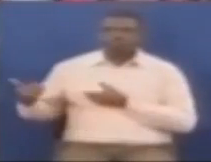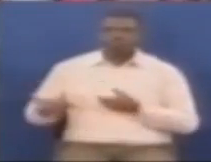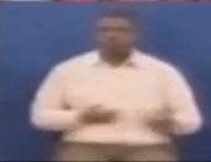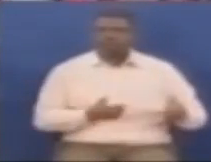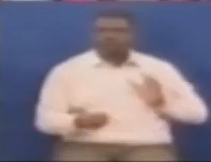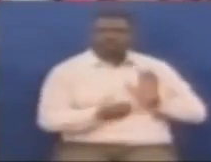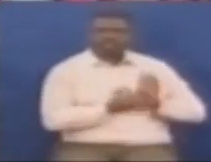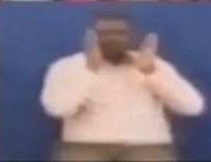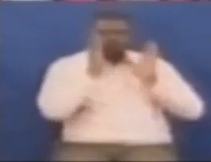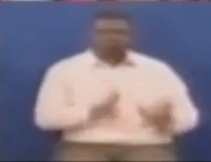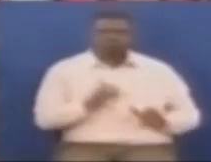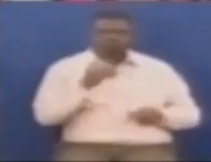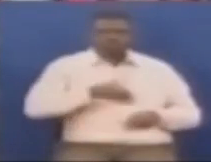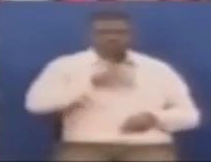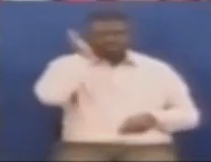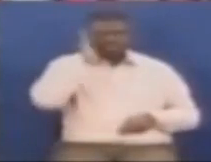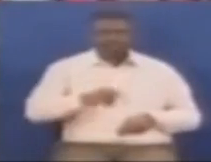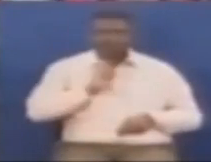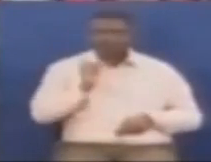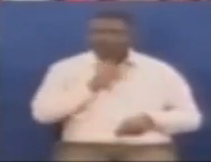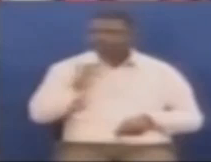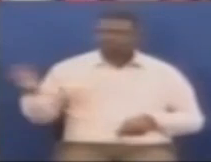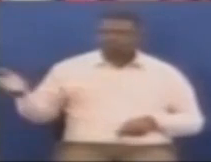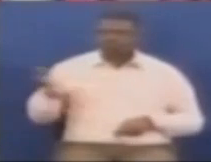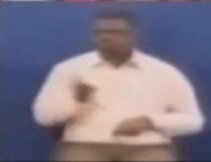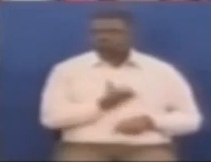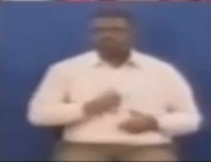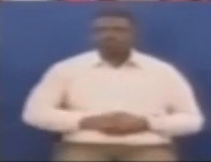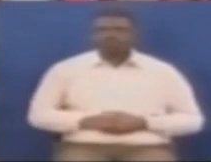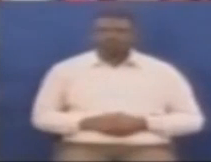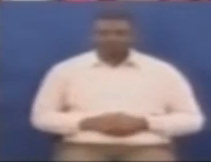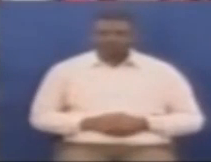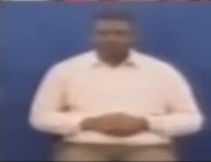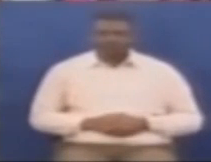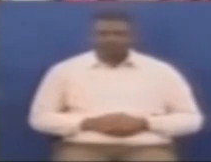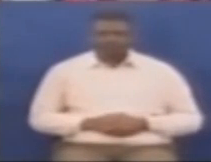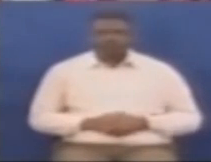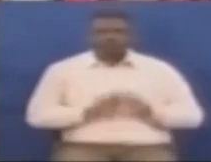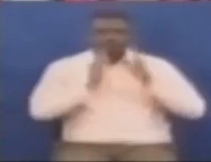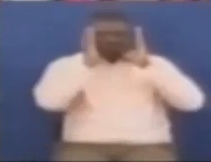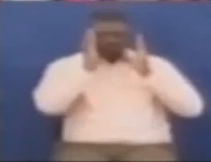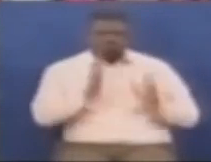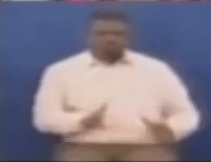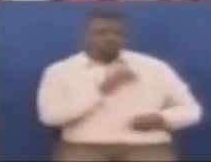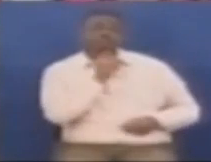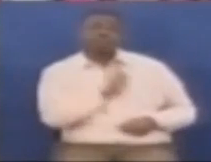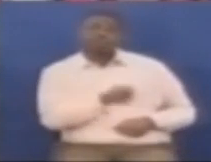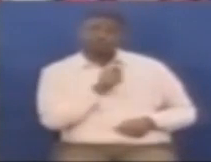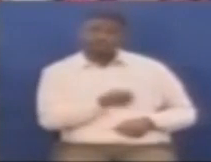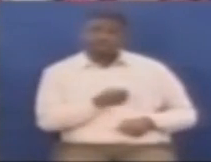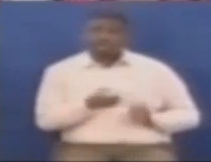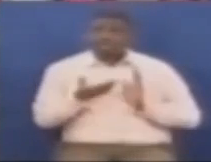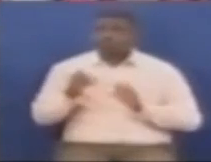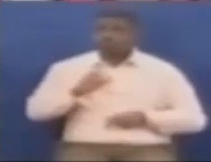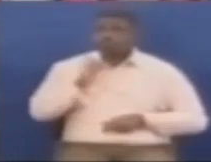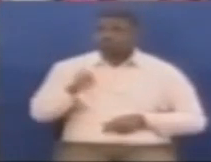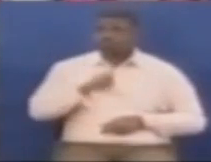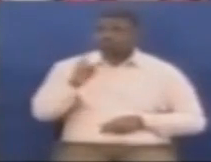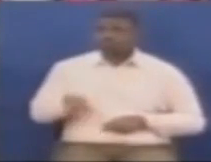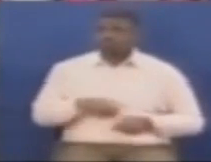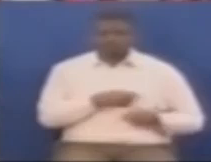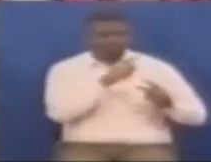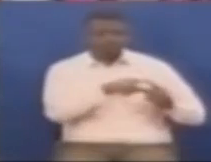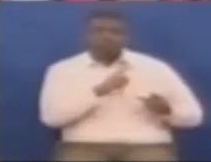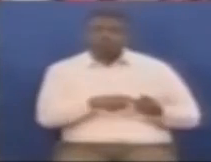namshukuru sana Mheshimiwa Waziri kwa majibu yake mazuri ya yenye tija. Lakini Mheshimiwa Spika, mpaka sasa baadhi ya mashirika ya